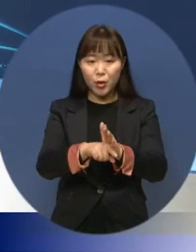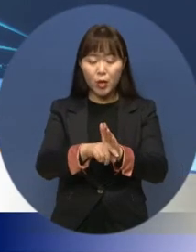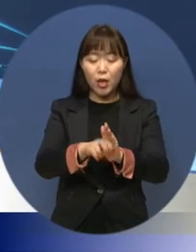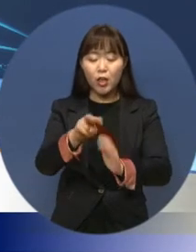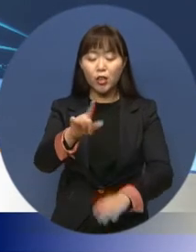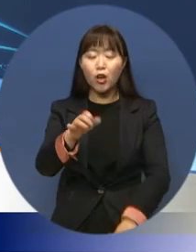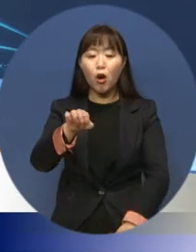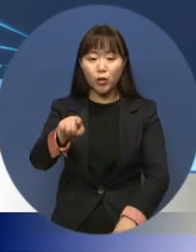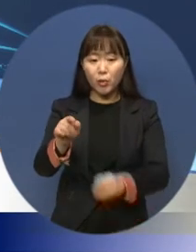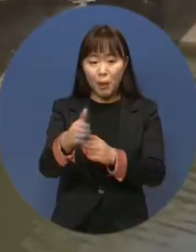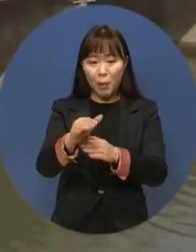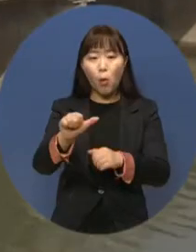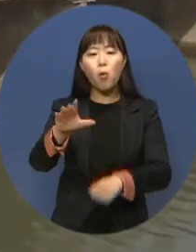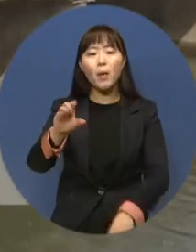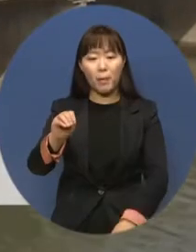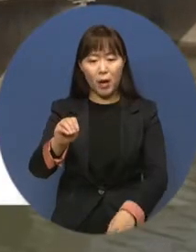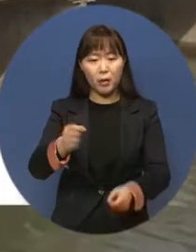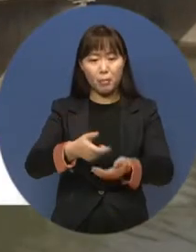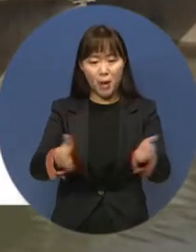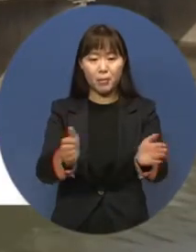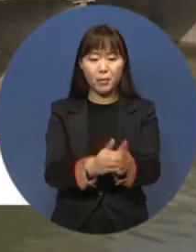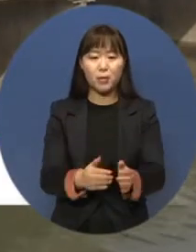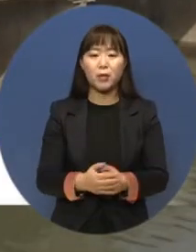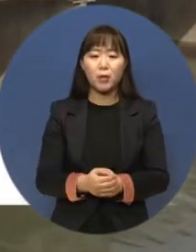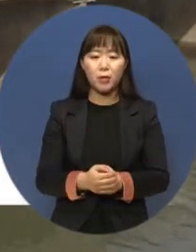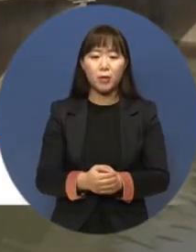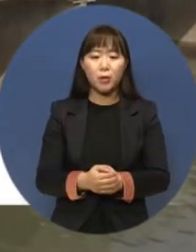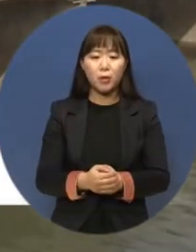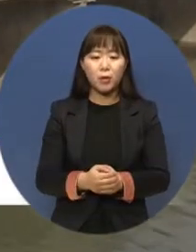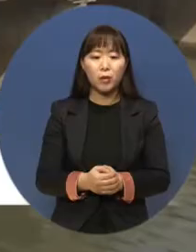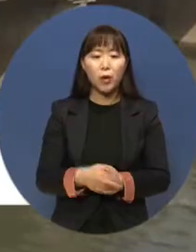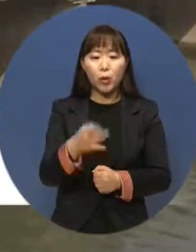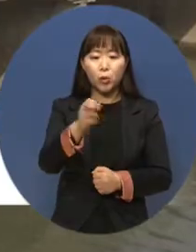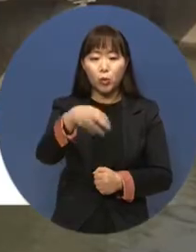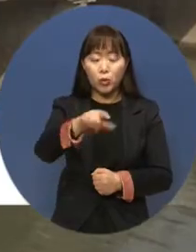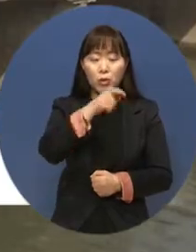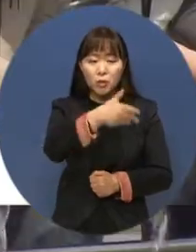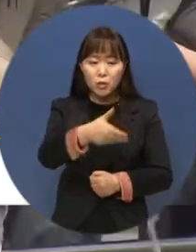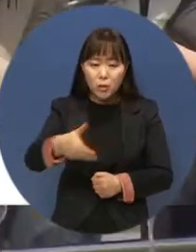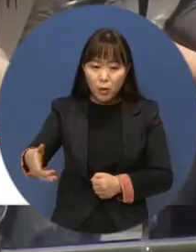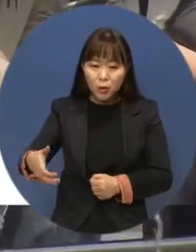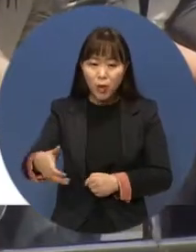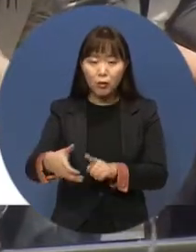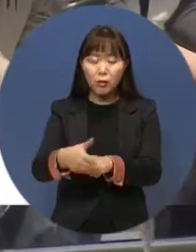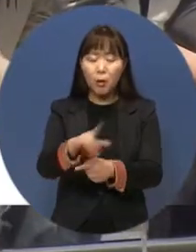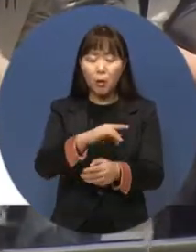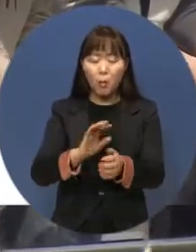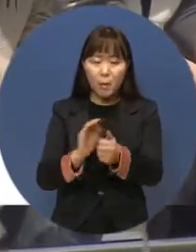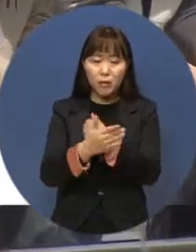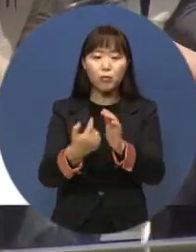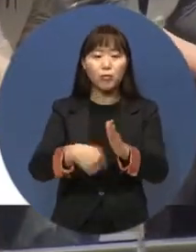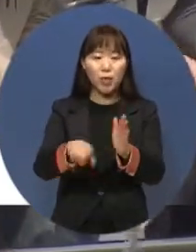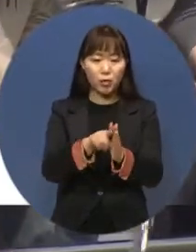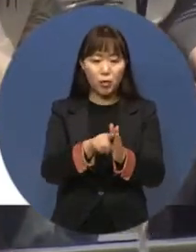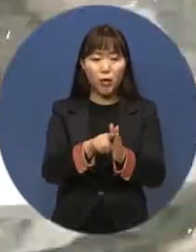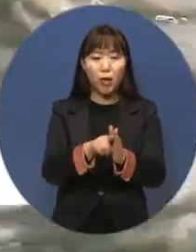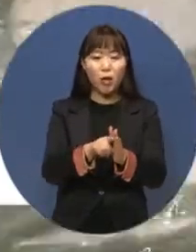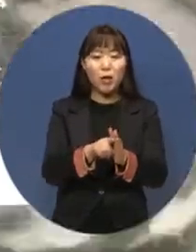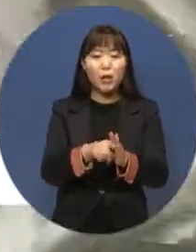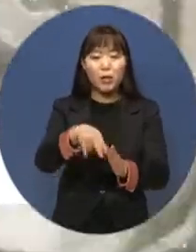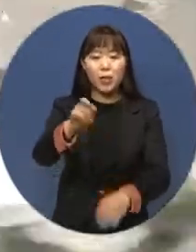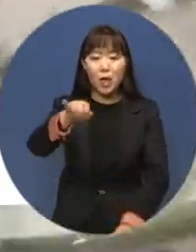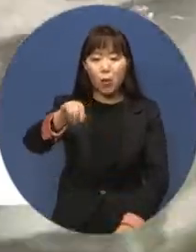마리를 방류했습니다. 순천시가 동천의 하천 생태계 보존을 위해 지난 3일 동천 하류